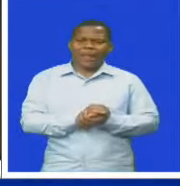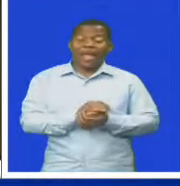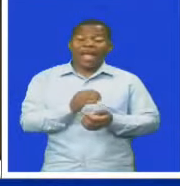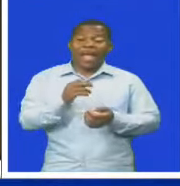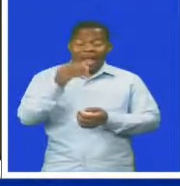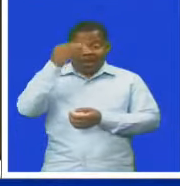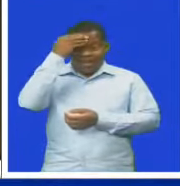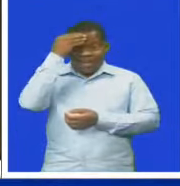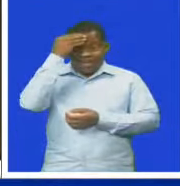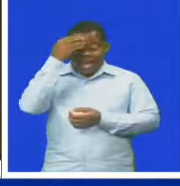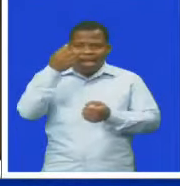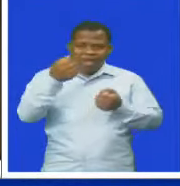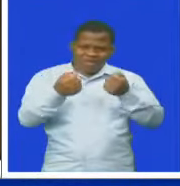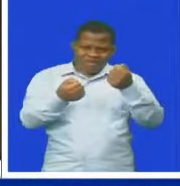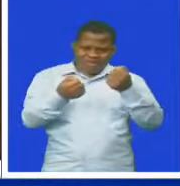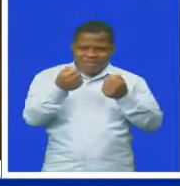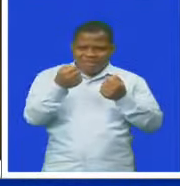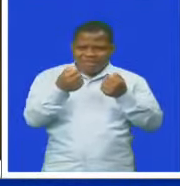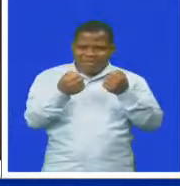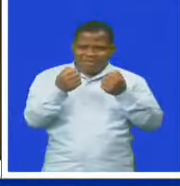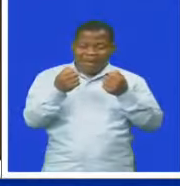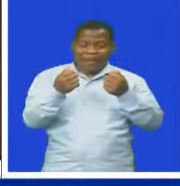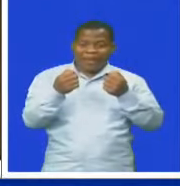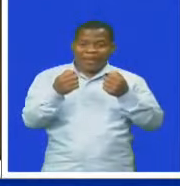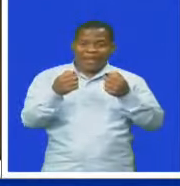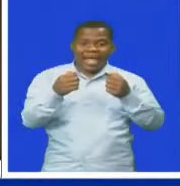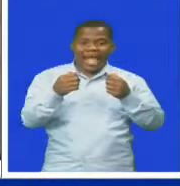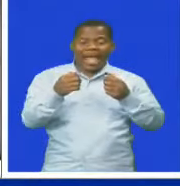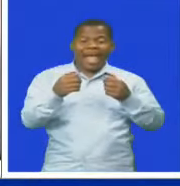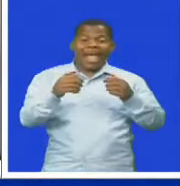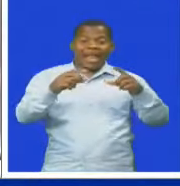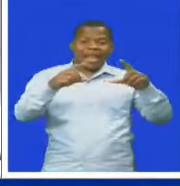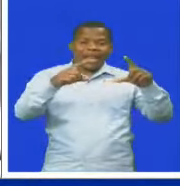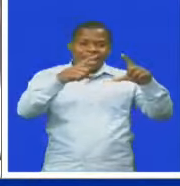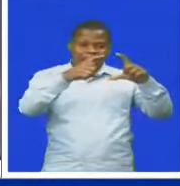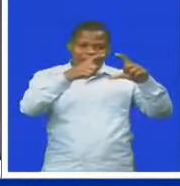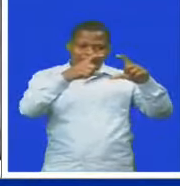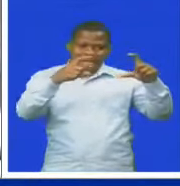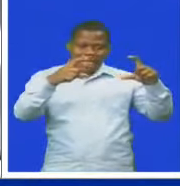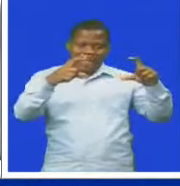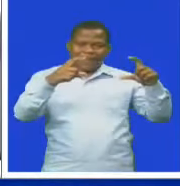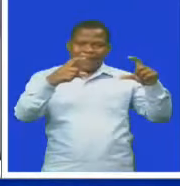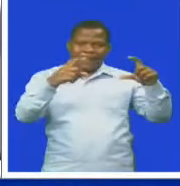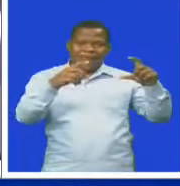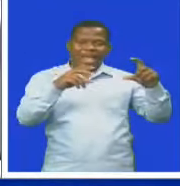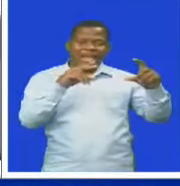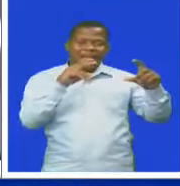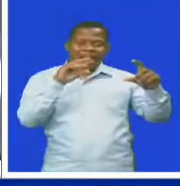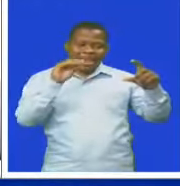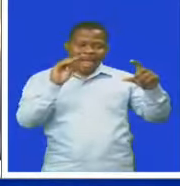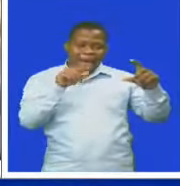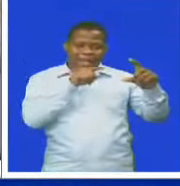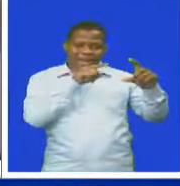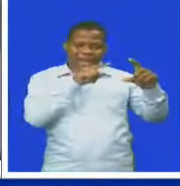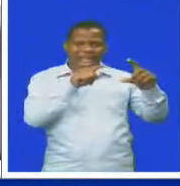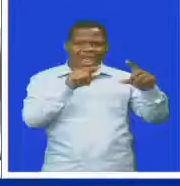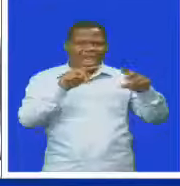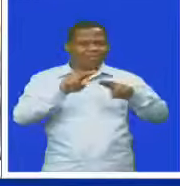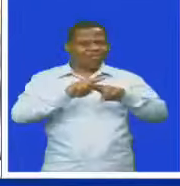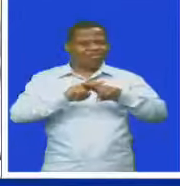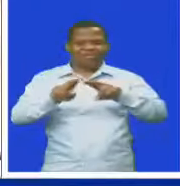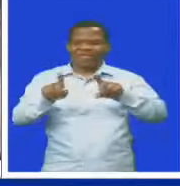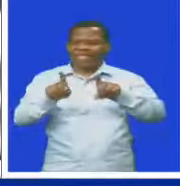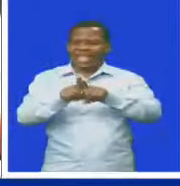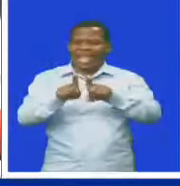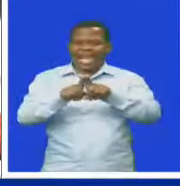imoto lebeyine tinombolo letingasito tahulumende lebeyiluhlata sasibhakabhaka ngembala.